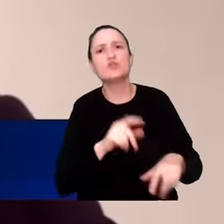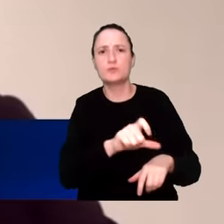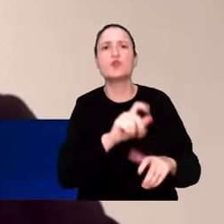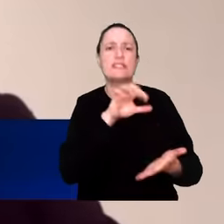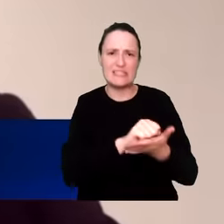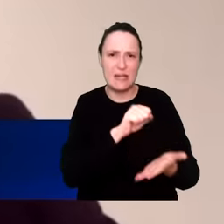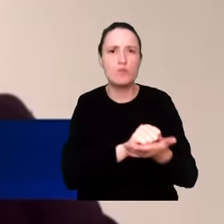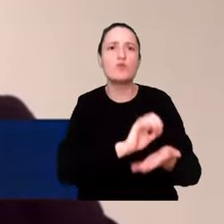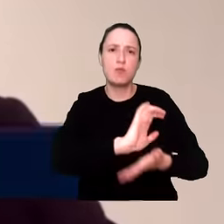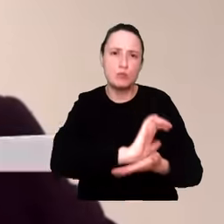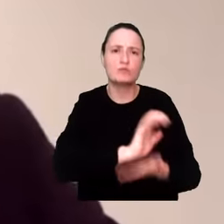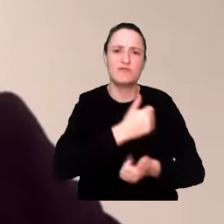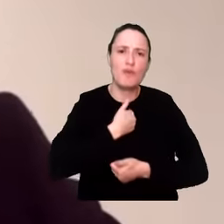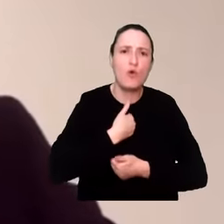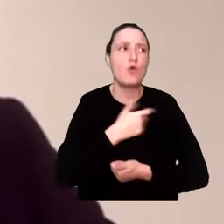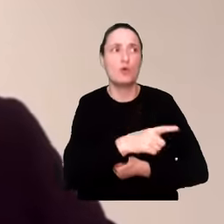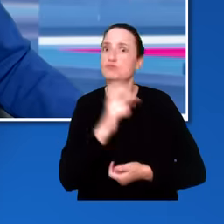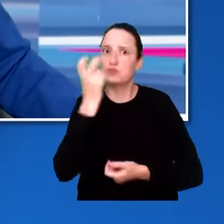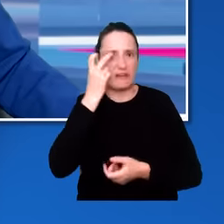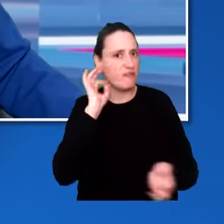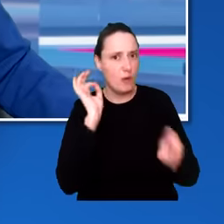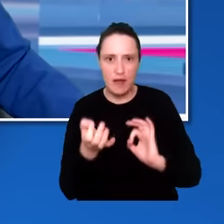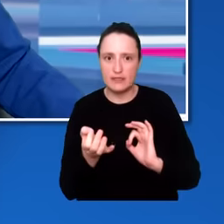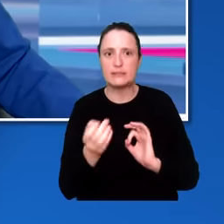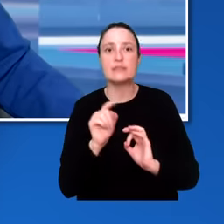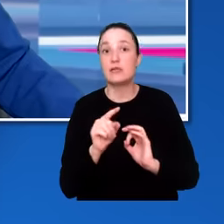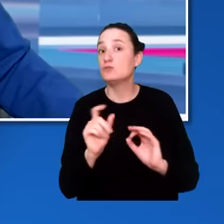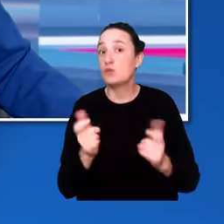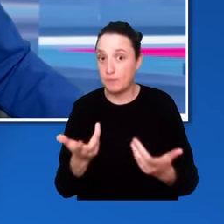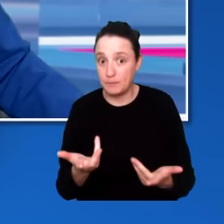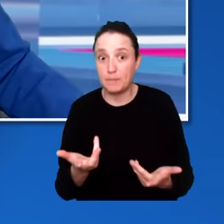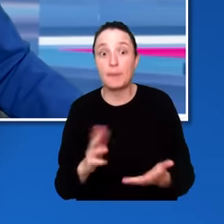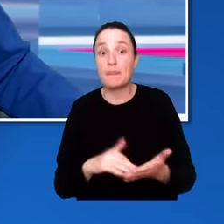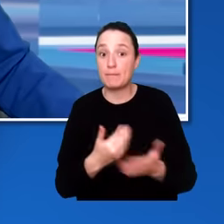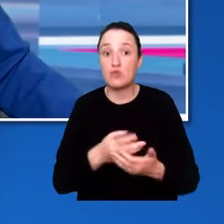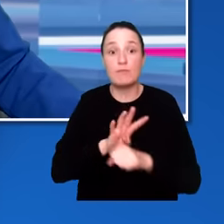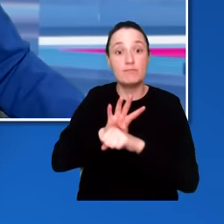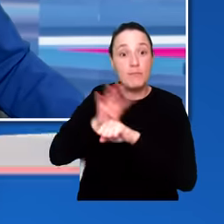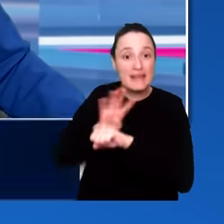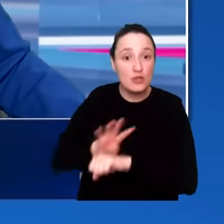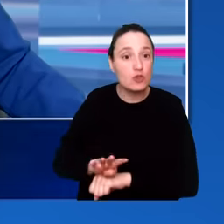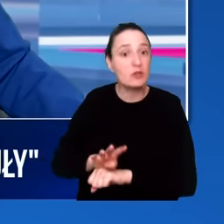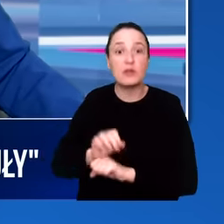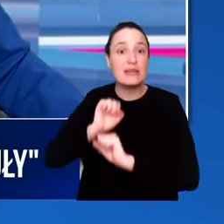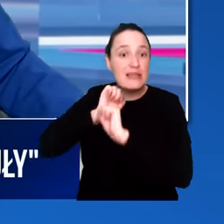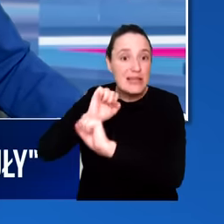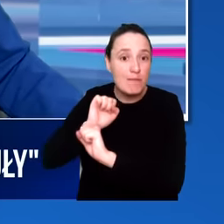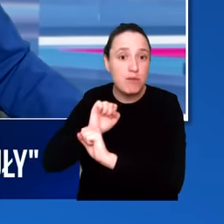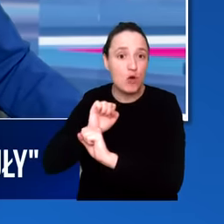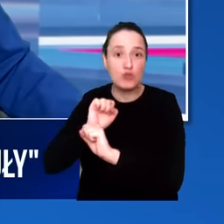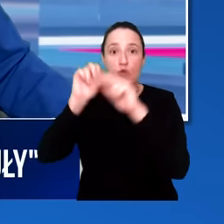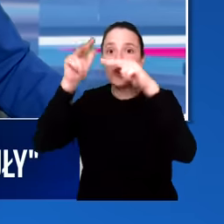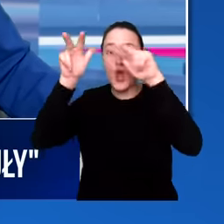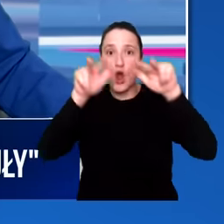przykład o tym. Bardzo ciekawa informacja, że na przykład rakiety Patriot nie bronią nas przed małymi dronami. Znaczy, żeby